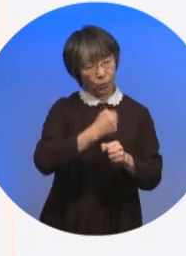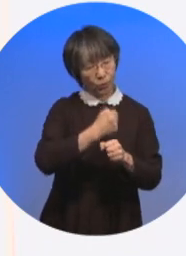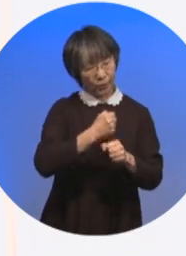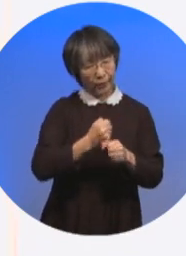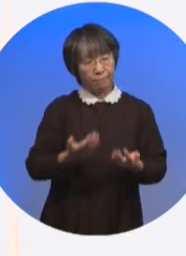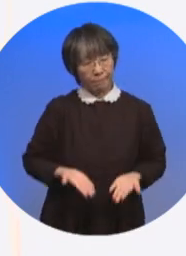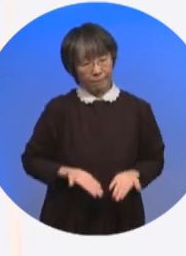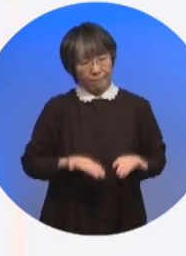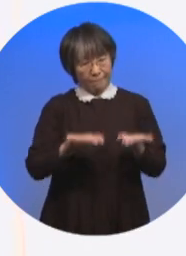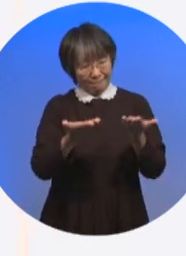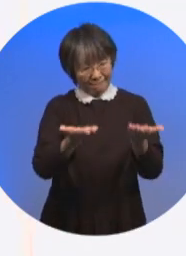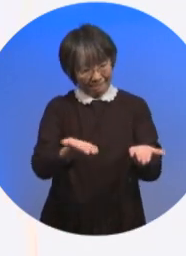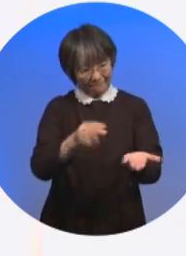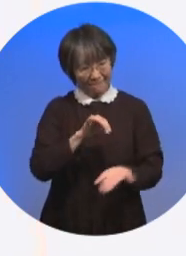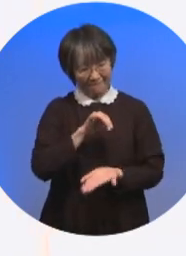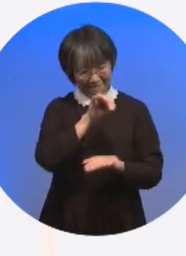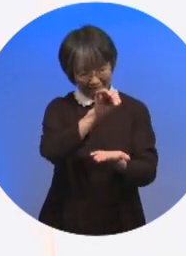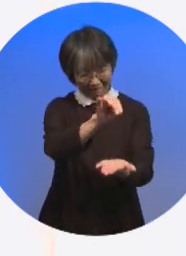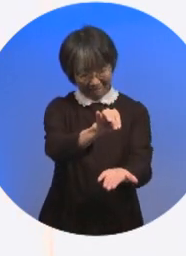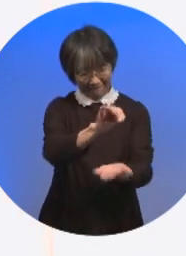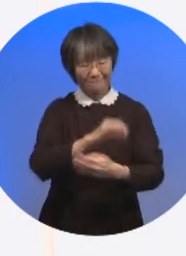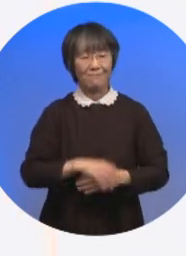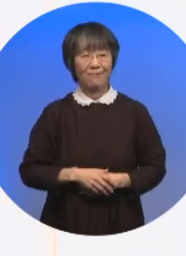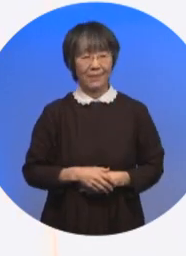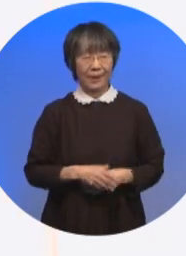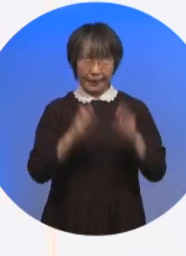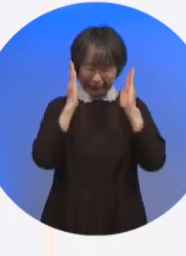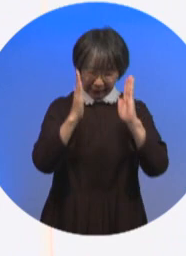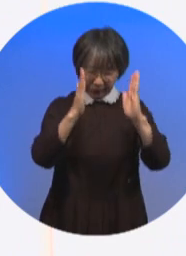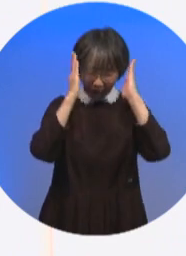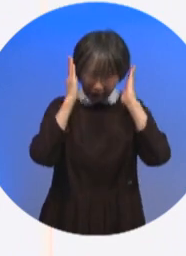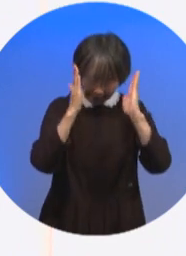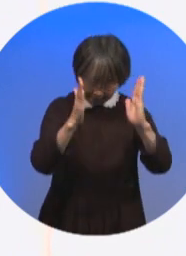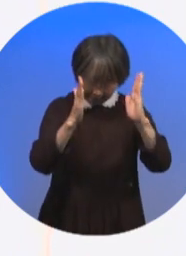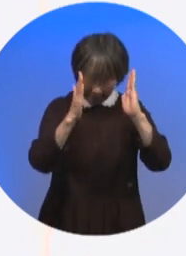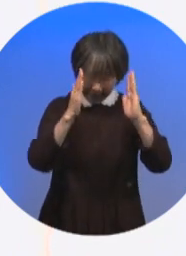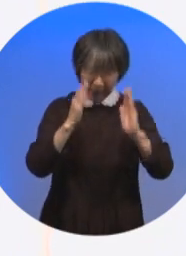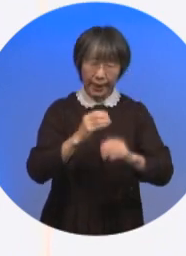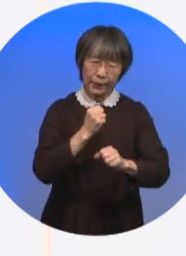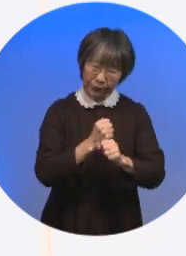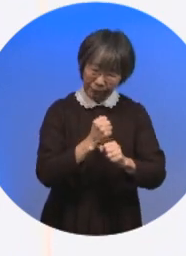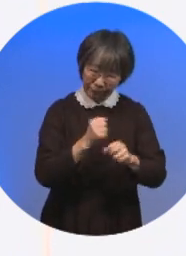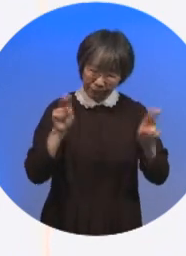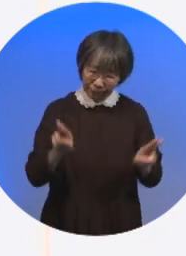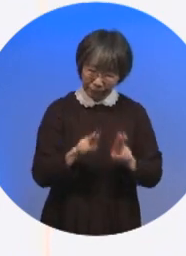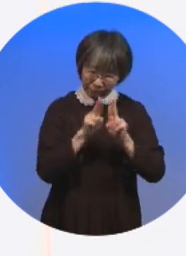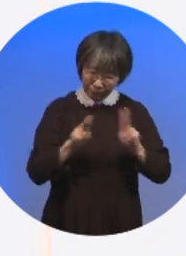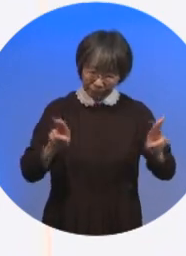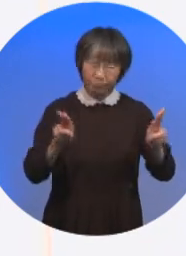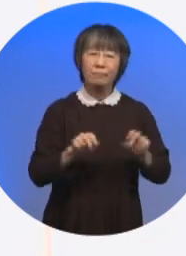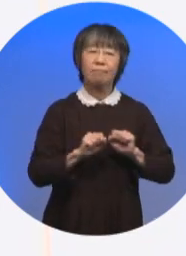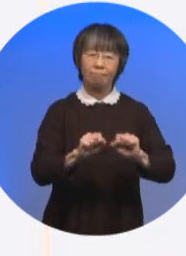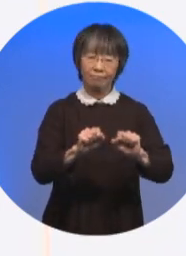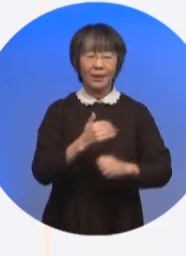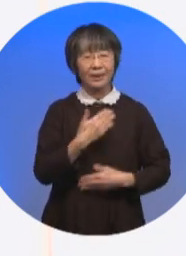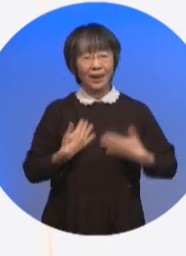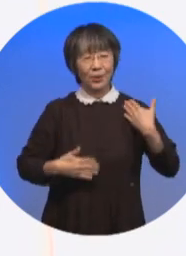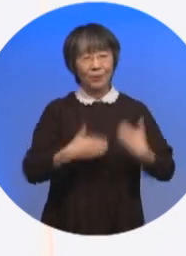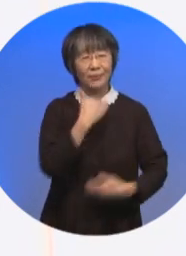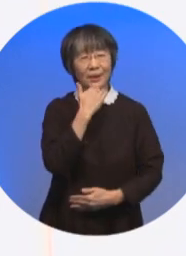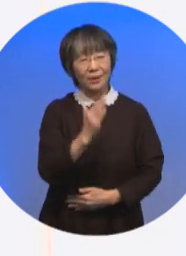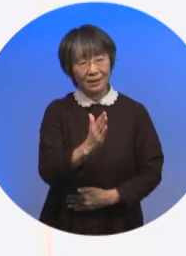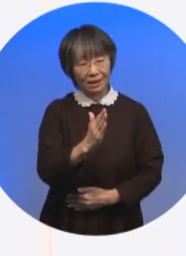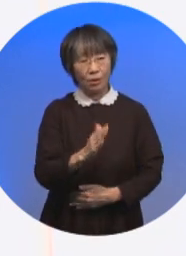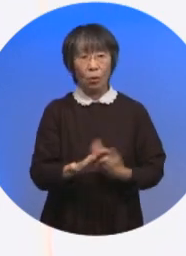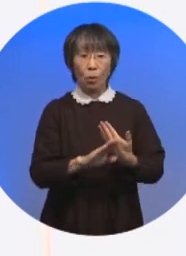を提供させていただくこととなりました。丹精込めて作りますので楽しみにしておいてください。あと、吹